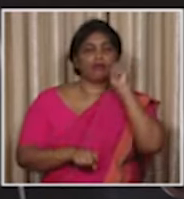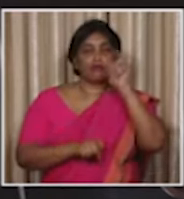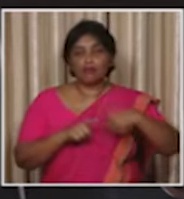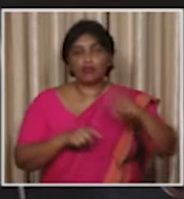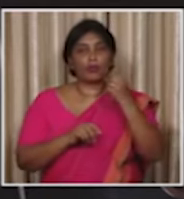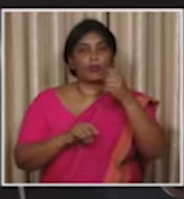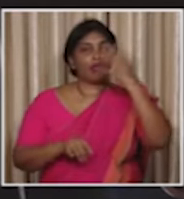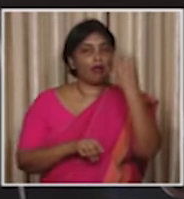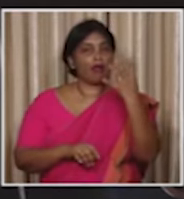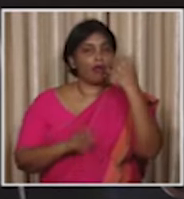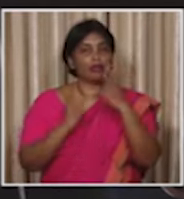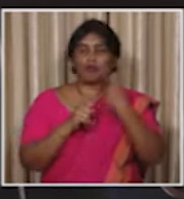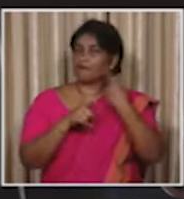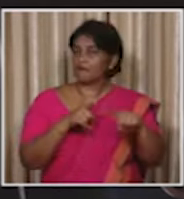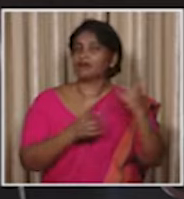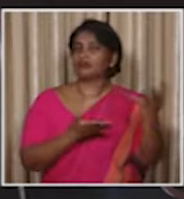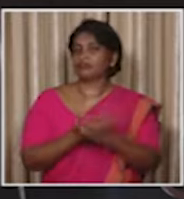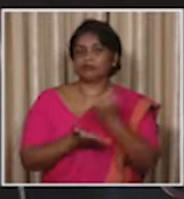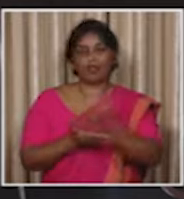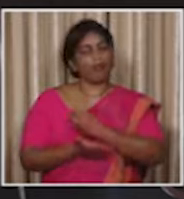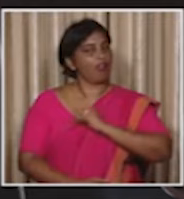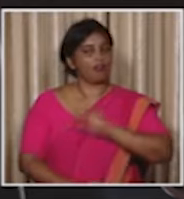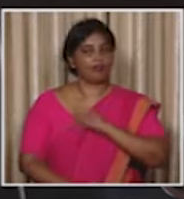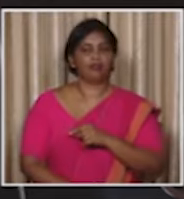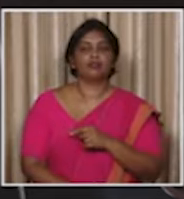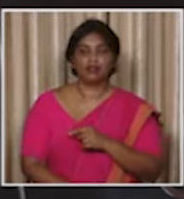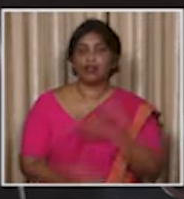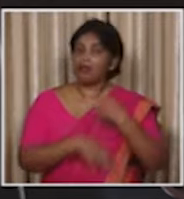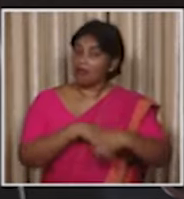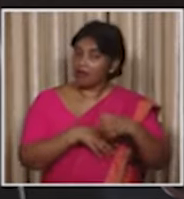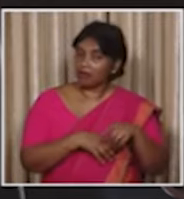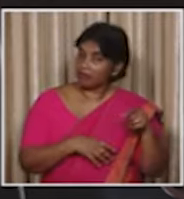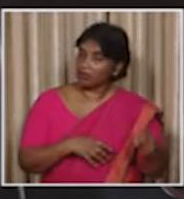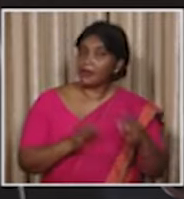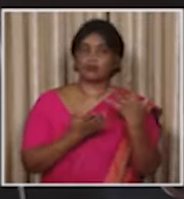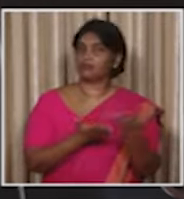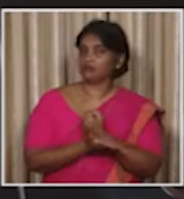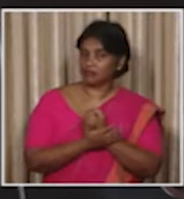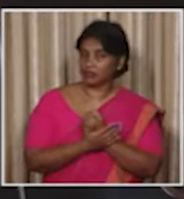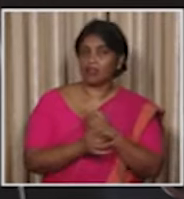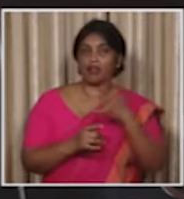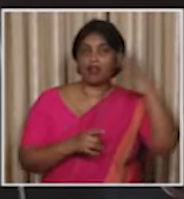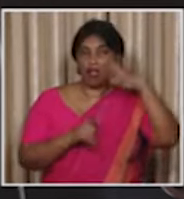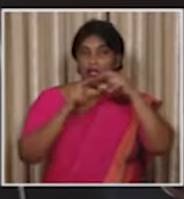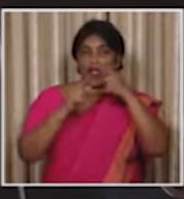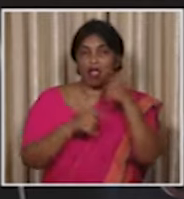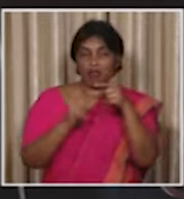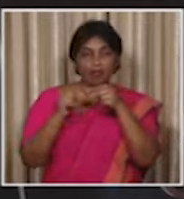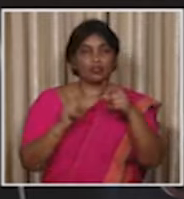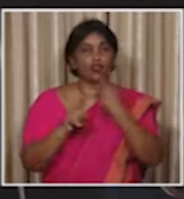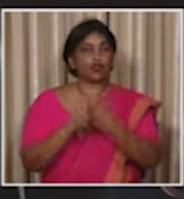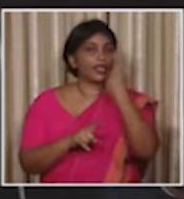පුරවැසියෙක්ගෙම රුපියල් 4000ක් බීලුණු වලින් විතරක් අයථා ලාභයක් උපදෙලා තියෙනවා. අර්ථපල් වලින් බිලියන 15ක් වියලි හාල් මැස්සන්ගෙන්